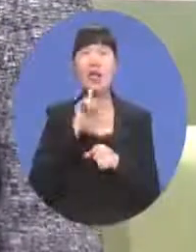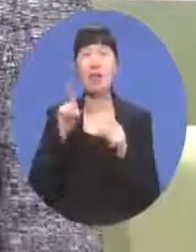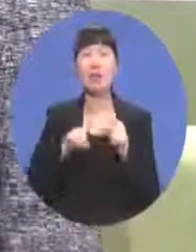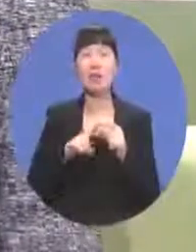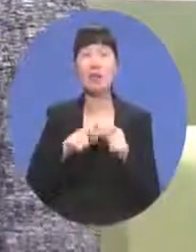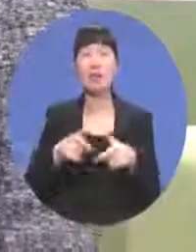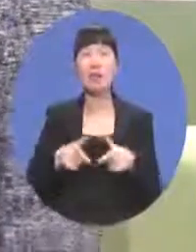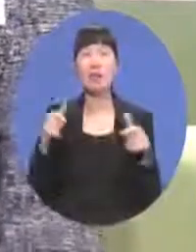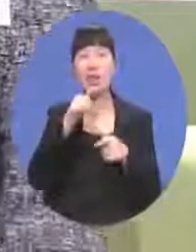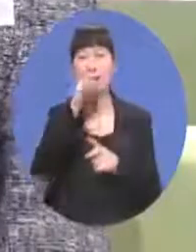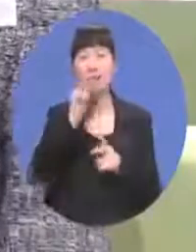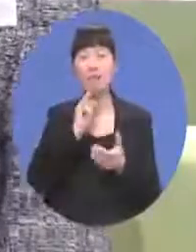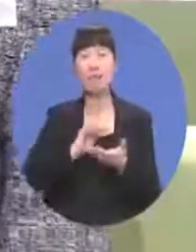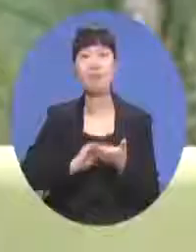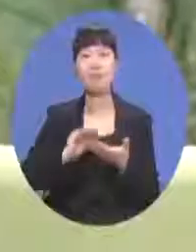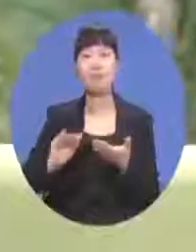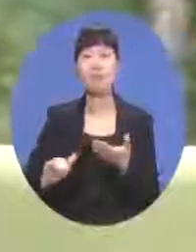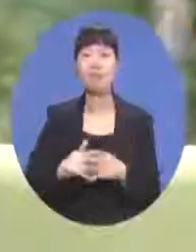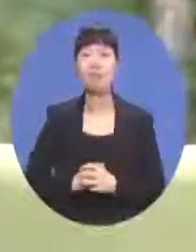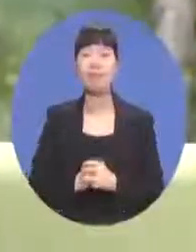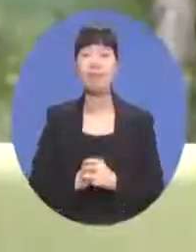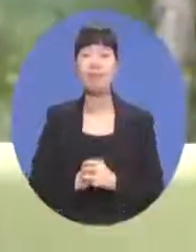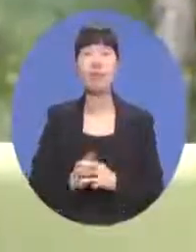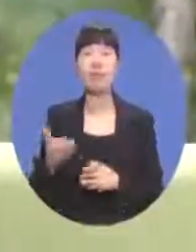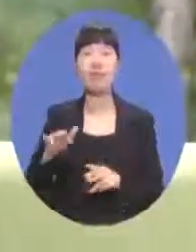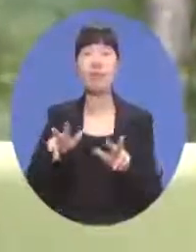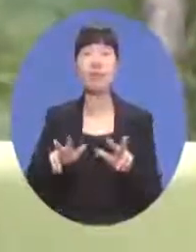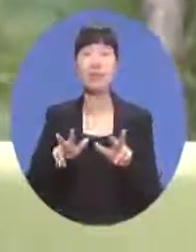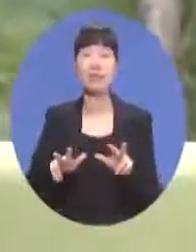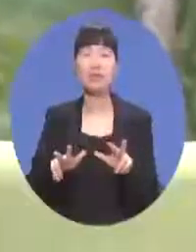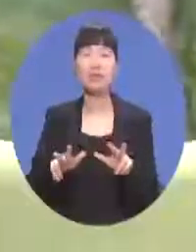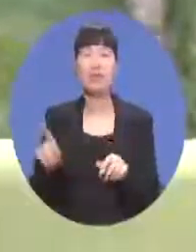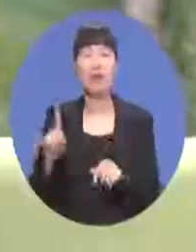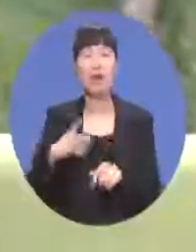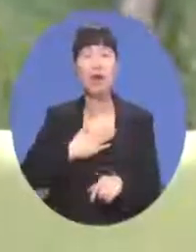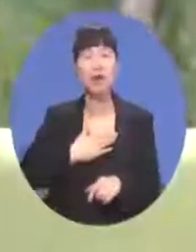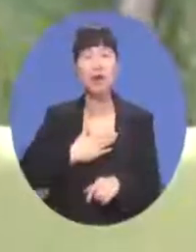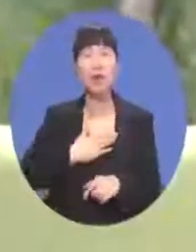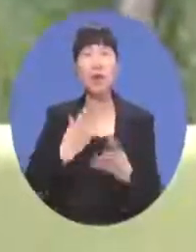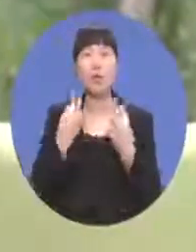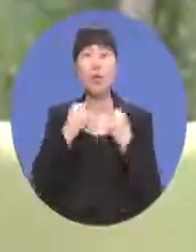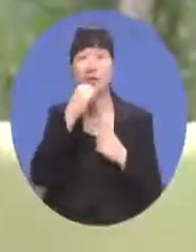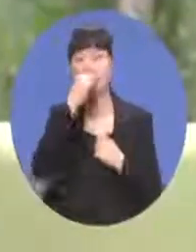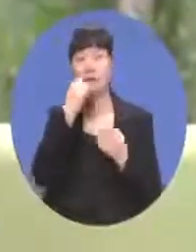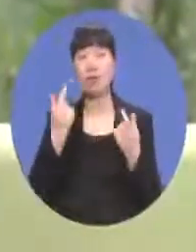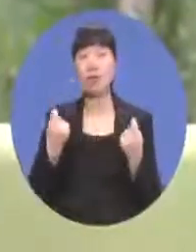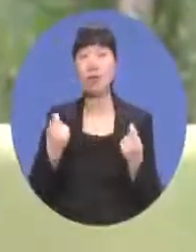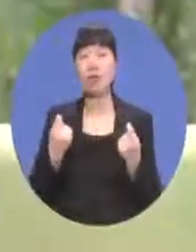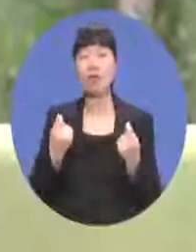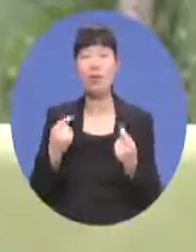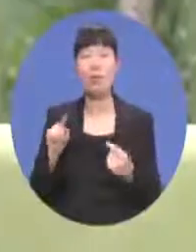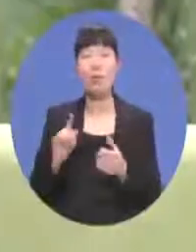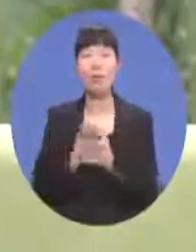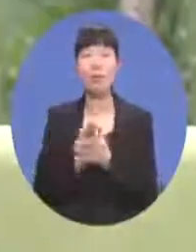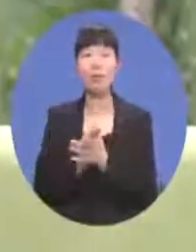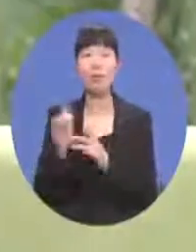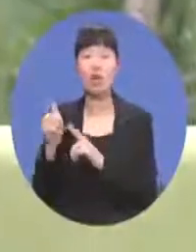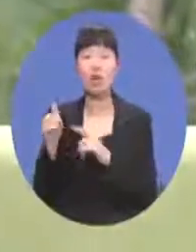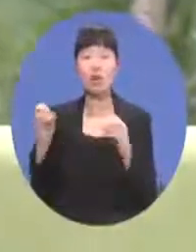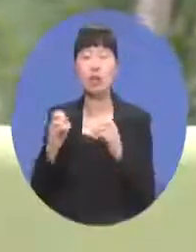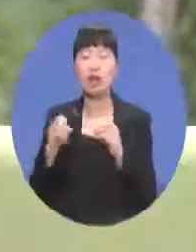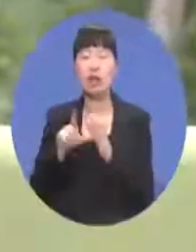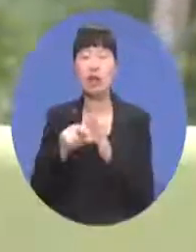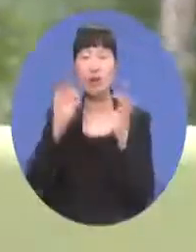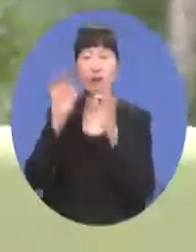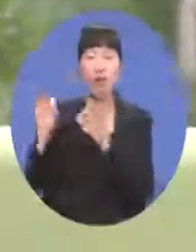확장이 됩니다. 그렇군요. 자 그런데요 요즘 아이들은요 뭘 아는 거는 참 많은 것 같아요. 예. 그래서 뭐 친구들하고 얘기를 나눌 때도